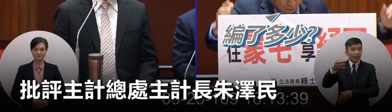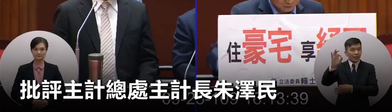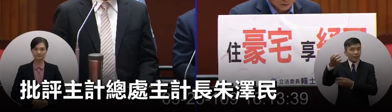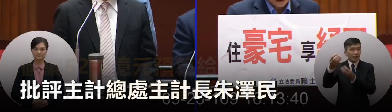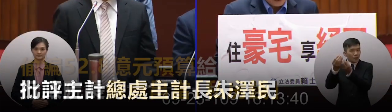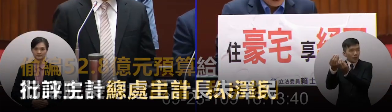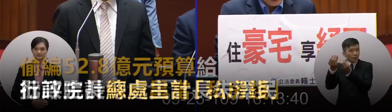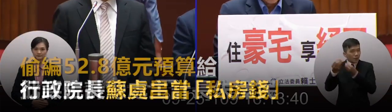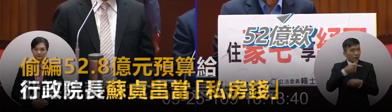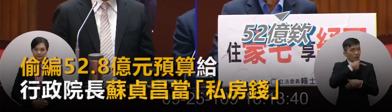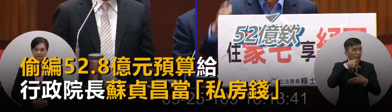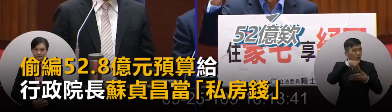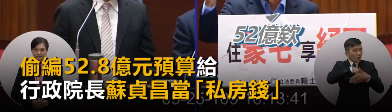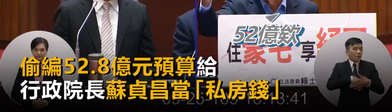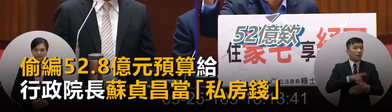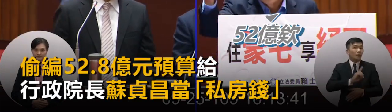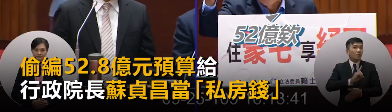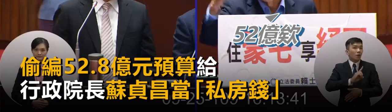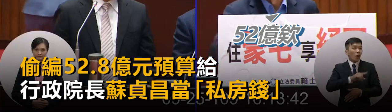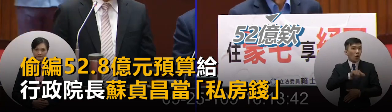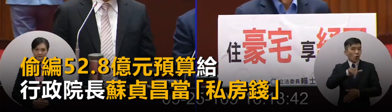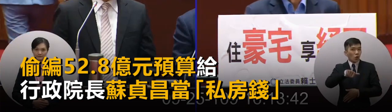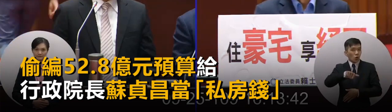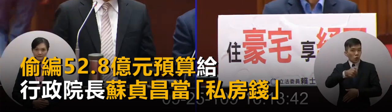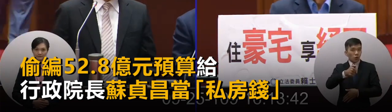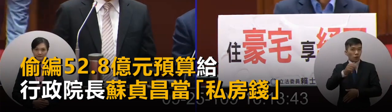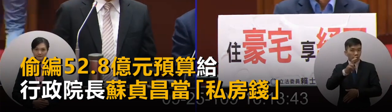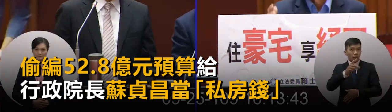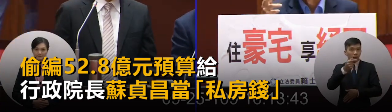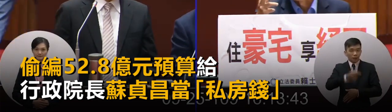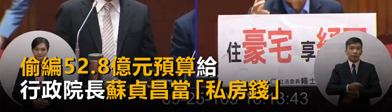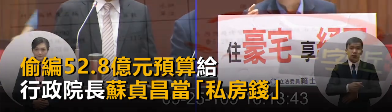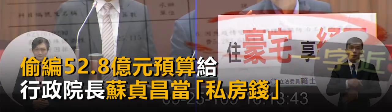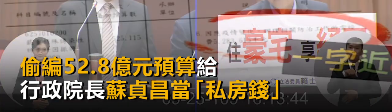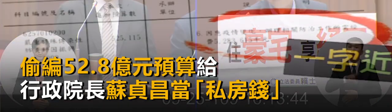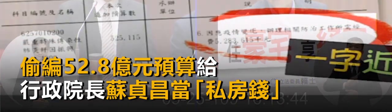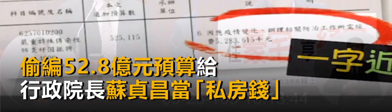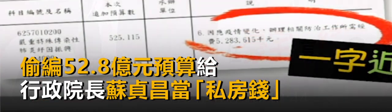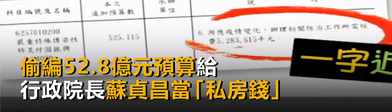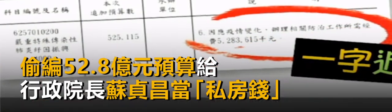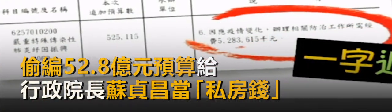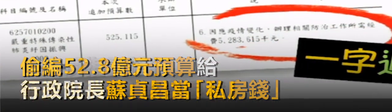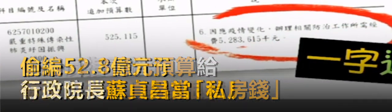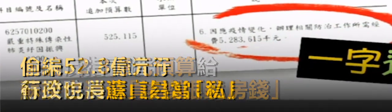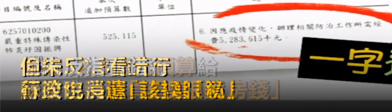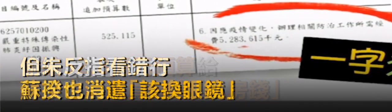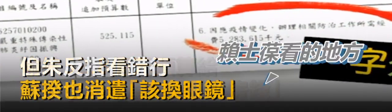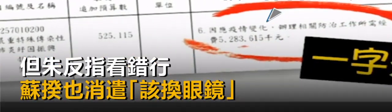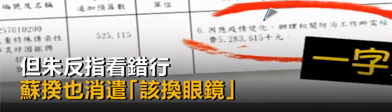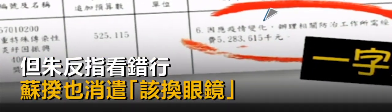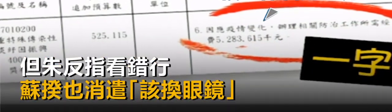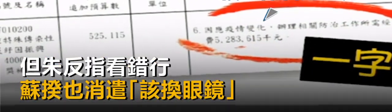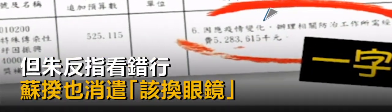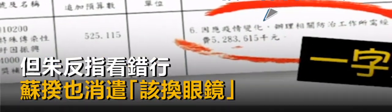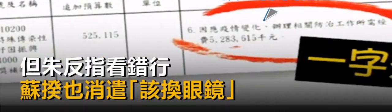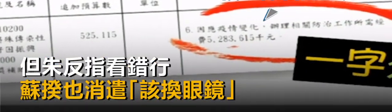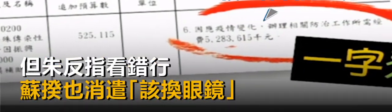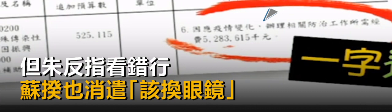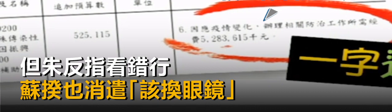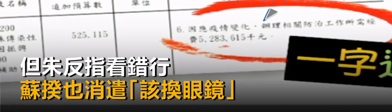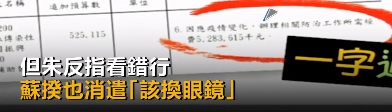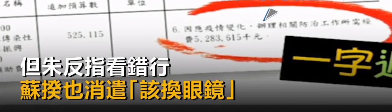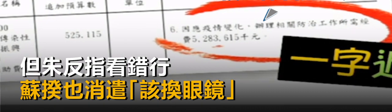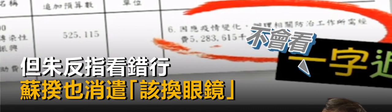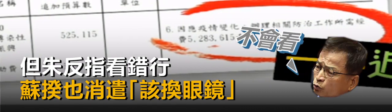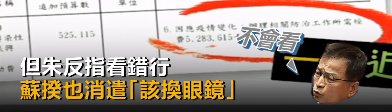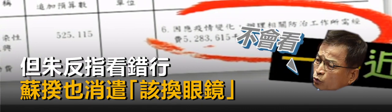了多少？52亿耶！你塞这台机，52亿，拜托52亿的，小数点你夸一下啦，